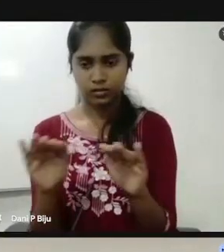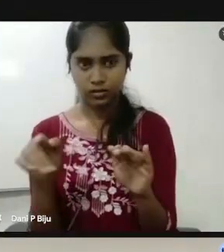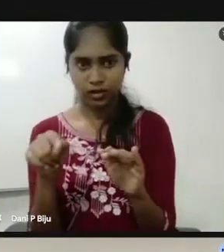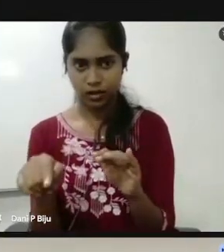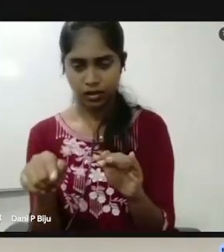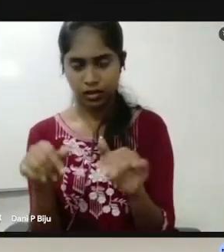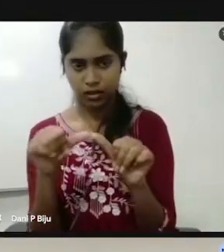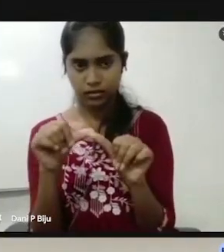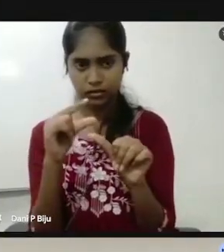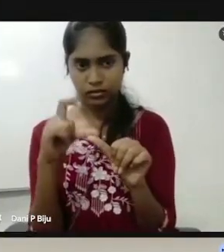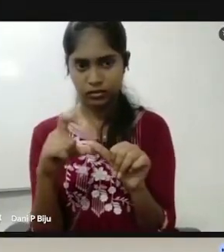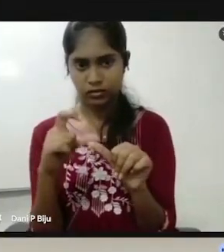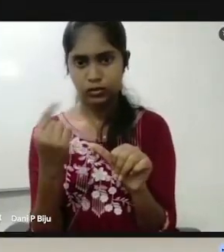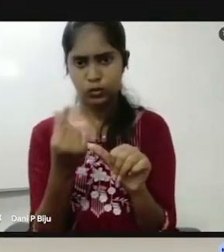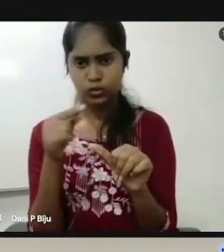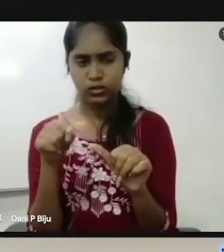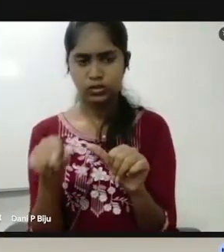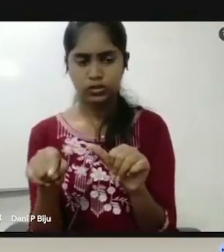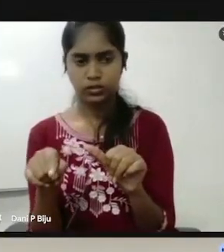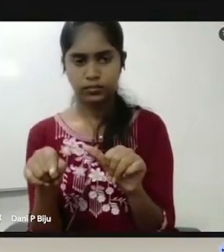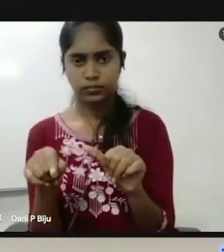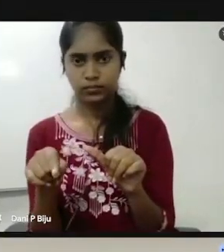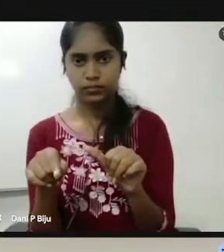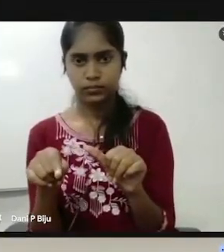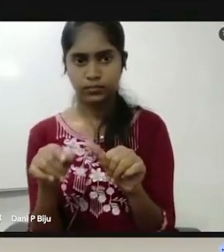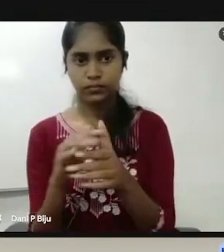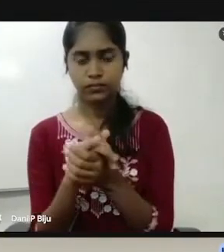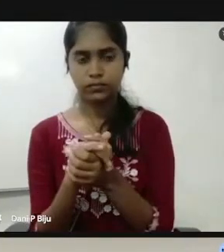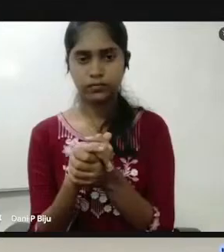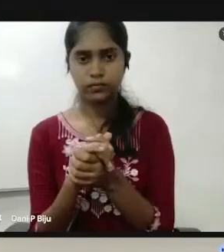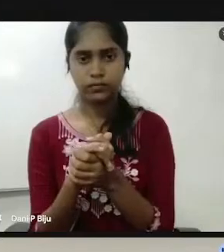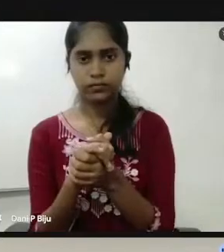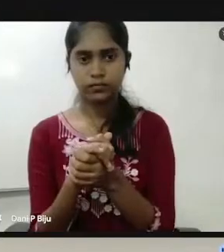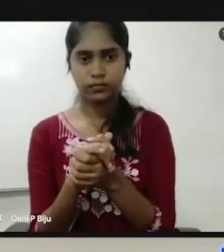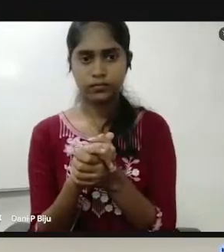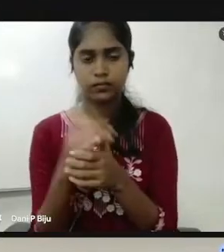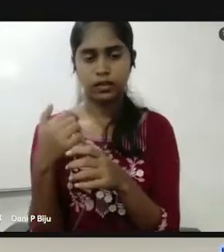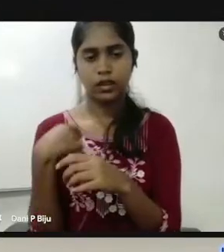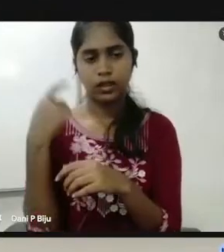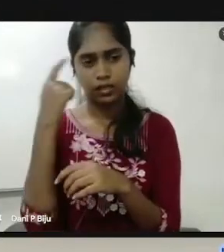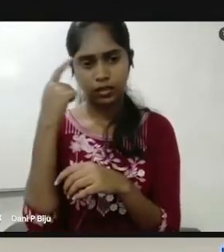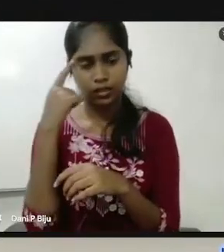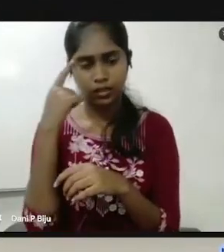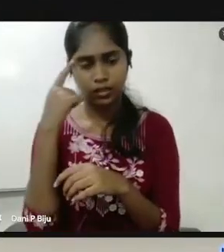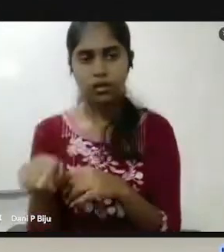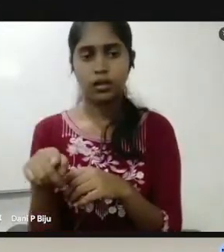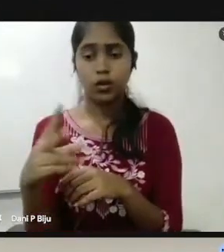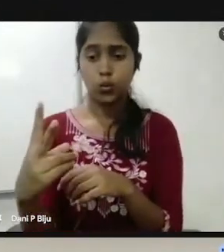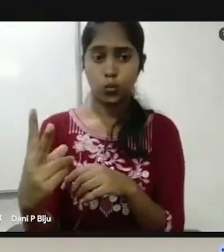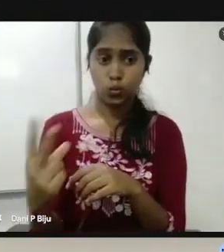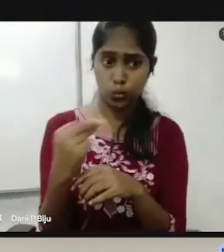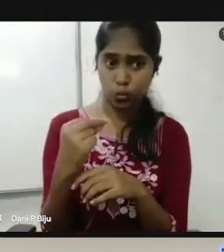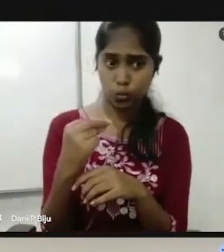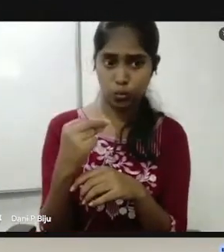to stop or divert the child by pointing to yes in other therapy session. എനിക്ക് മനസ്സിലായത് കുട്ടി വേർബലി നോ പറയുകയാണെന്നുണ്ടെങ്കിൽ ആ